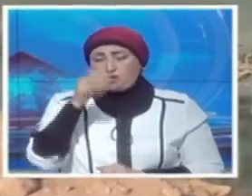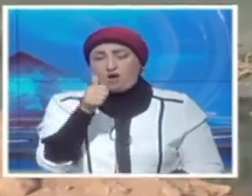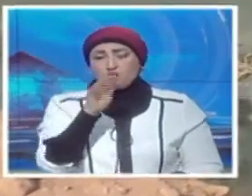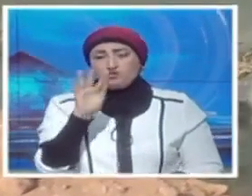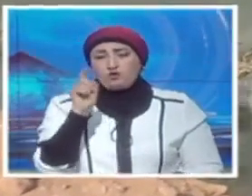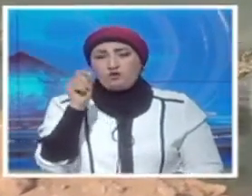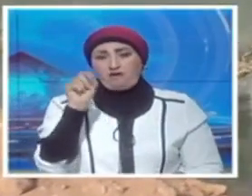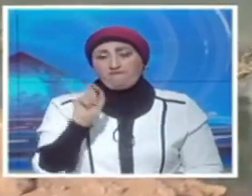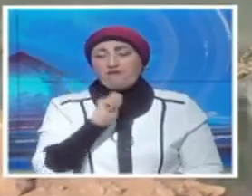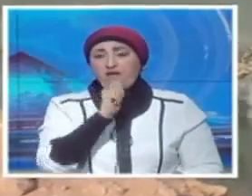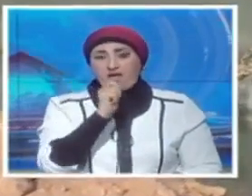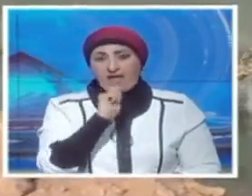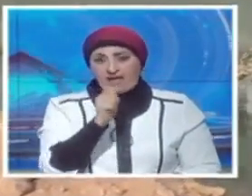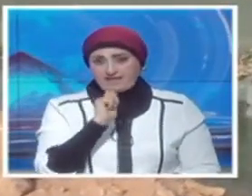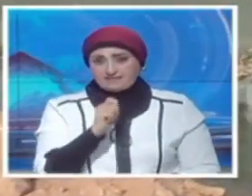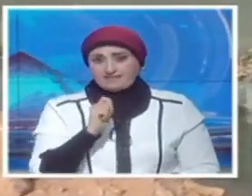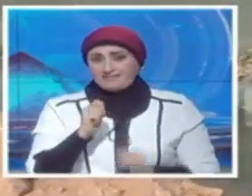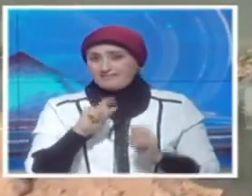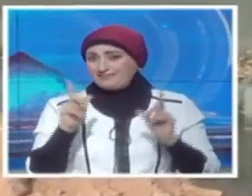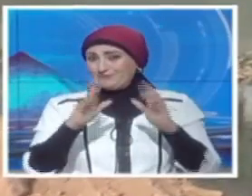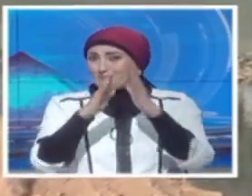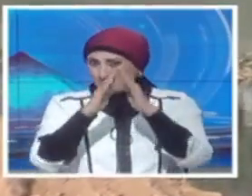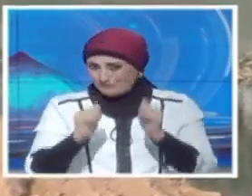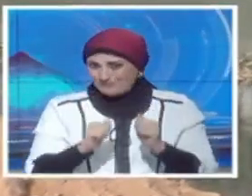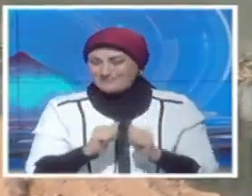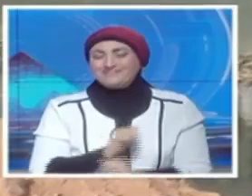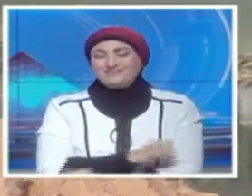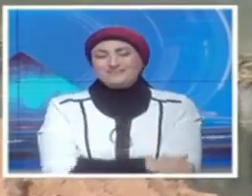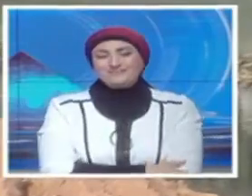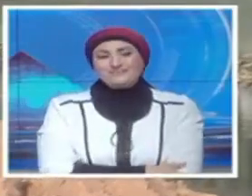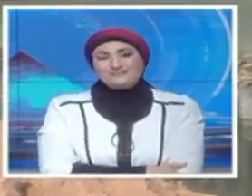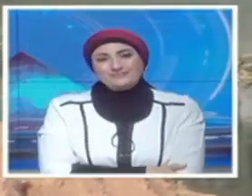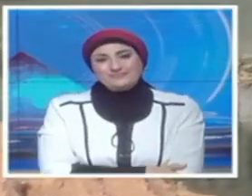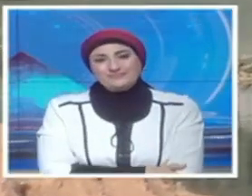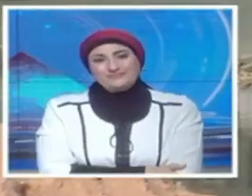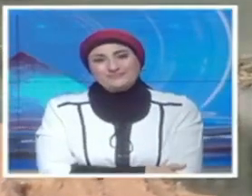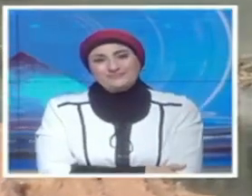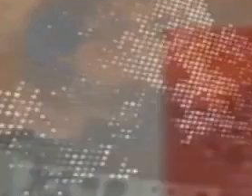لأشرف مبارك مراسل أخبار مصر.